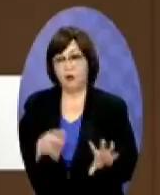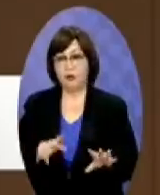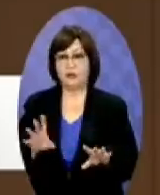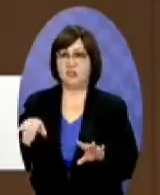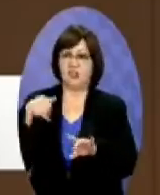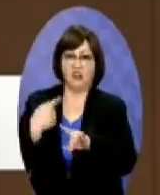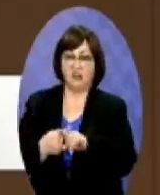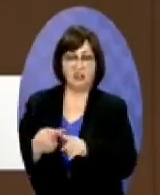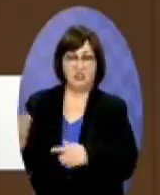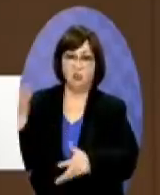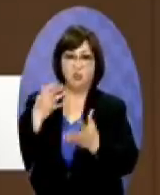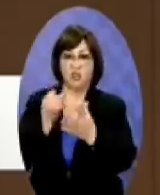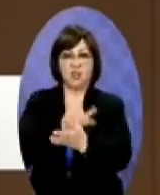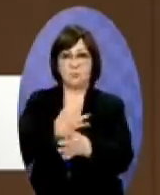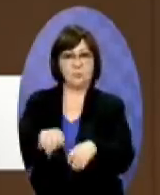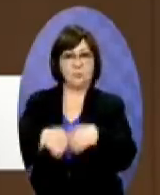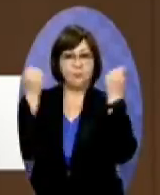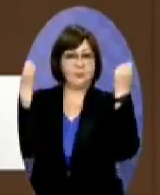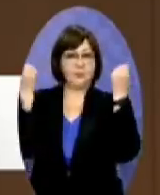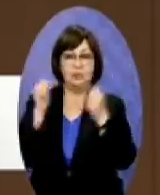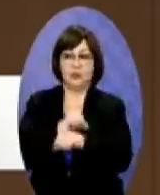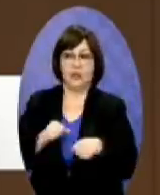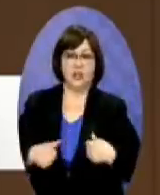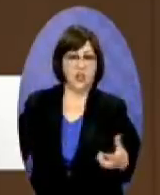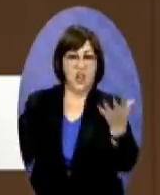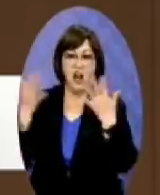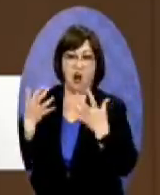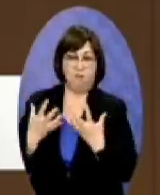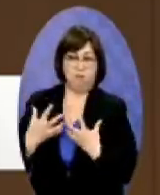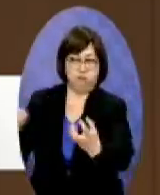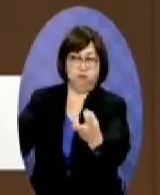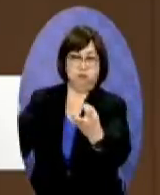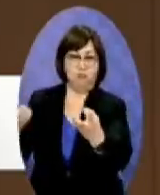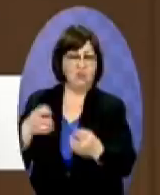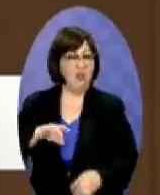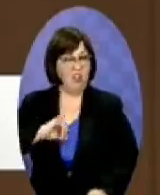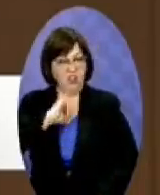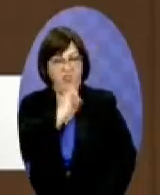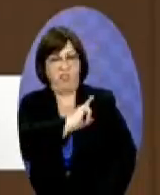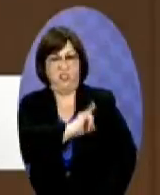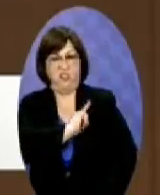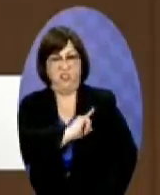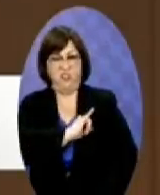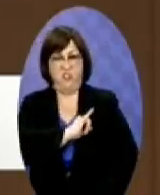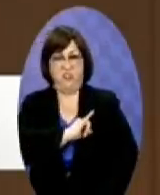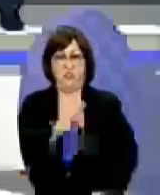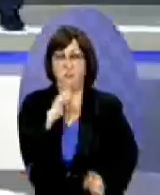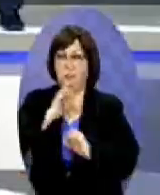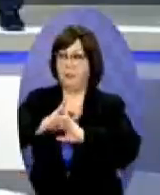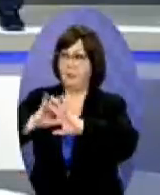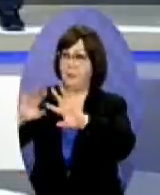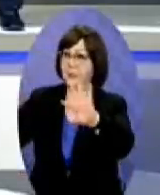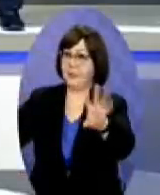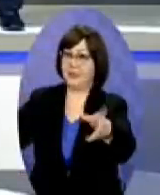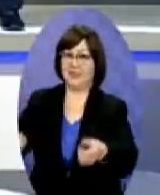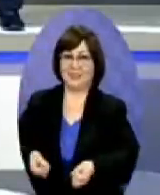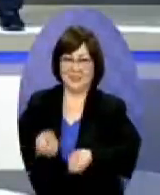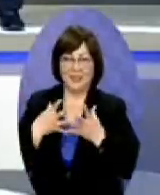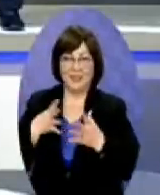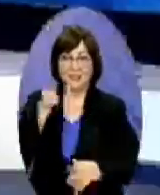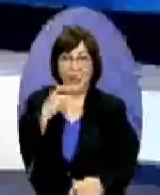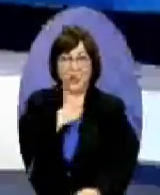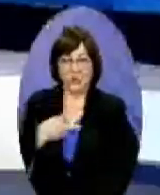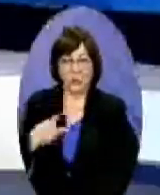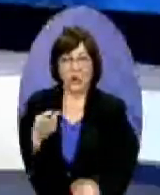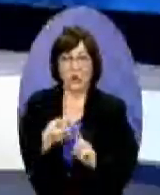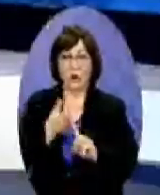ирэхгүй байх бусад хүмүүст одоо сөргөөр ярих ийм одоо үйлдэл ажиглагдаад байна л да. За санхүүгийн боловсруулалтыг